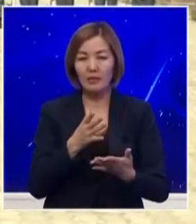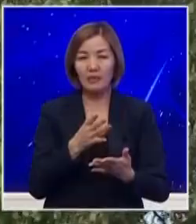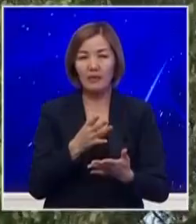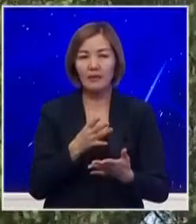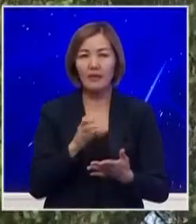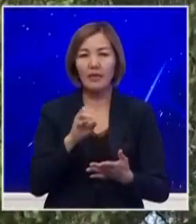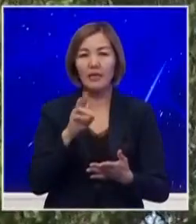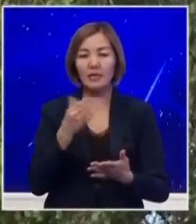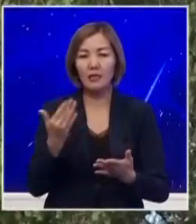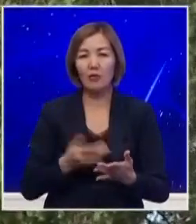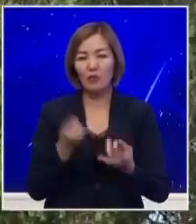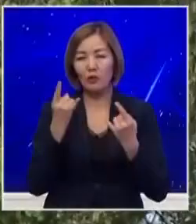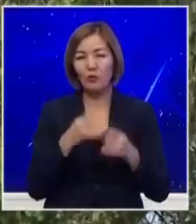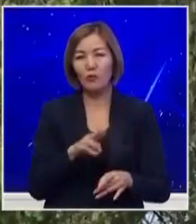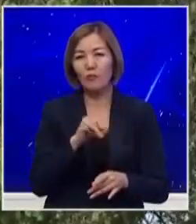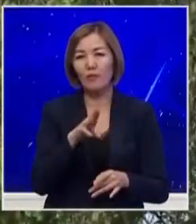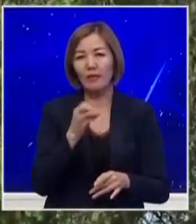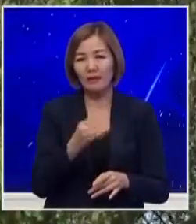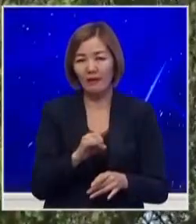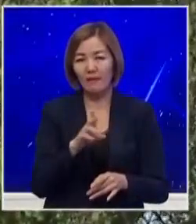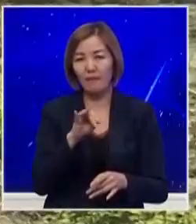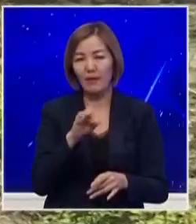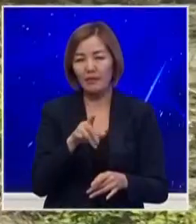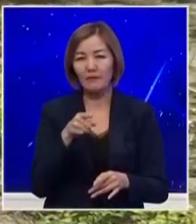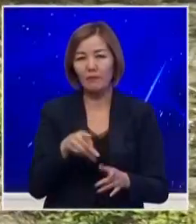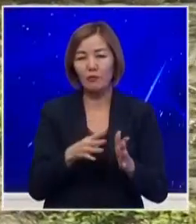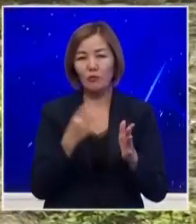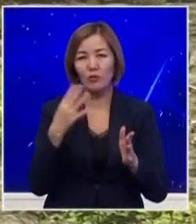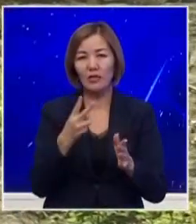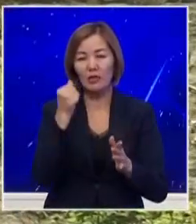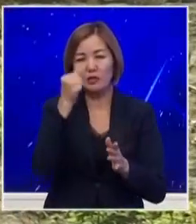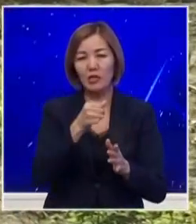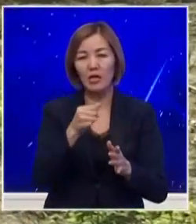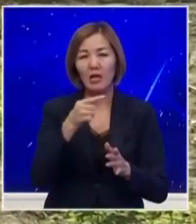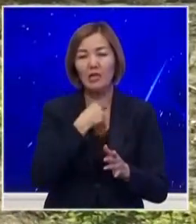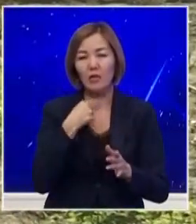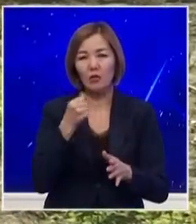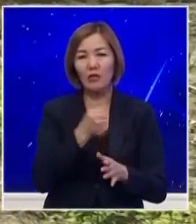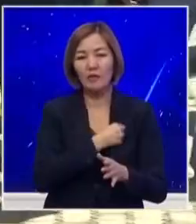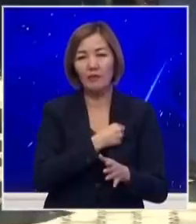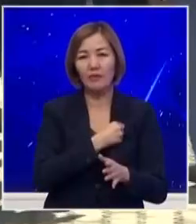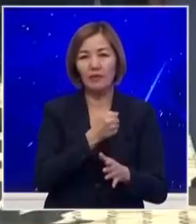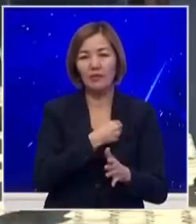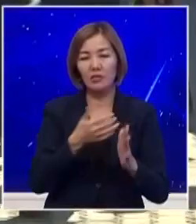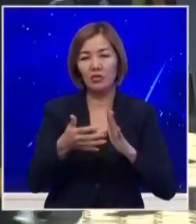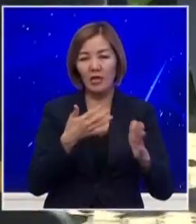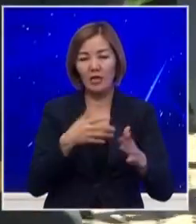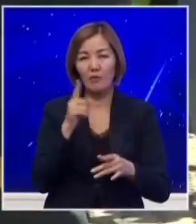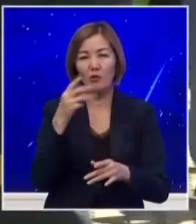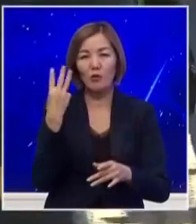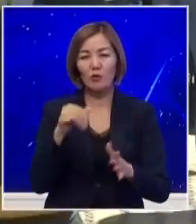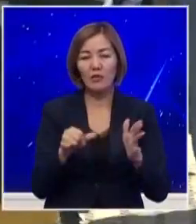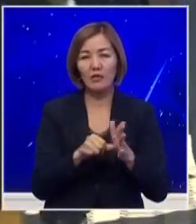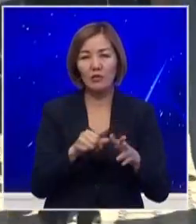бірі Ескелді ауданының тумасы Матай Байысов. 1942 жылы Талдықорған комиссариатынан әскери қатарына шақырылып,